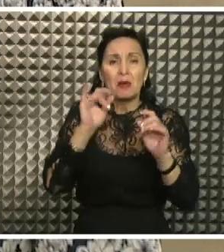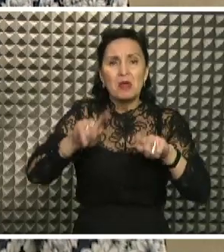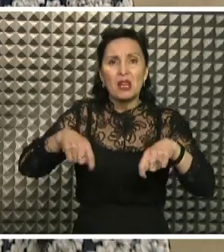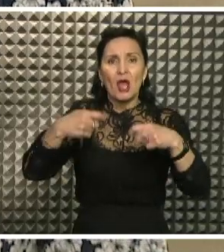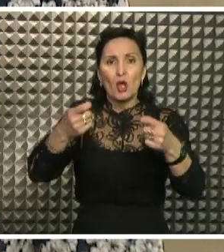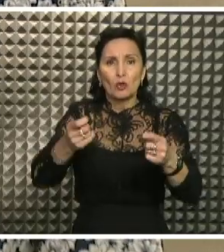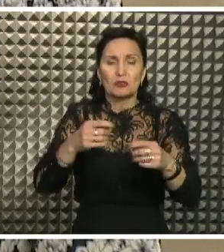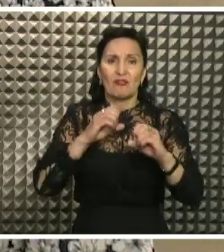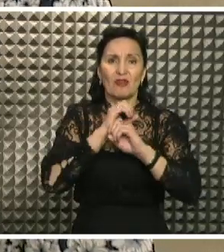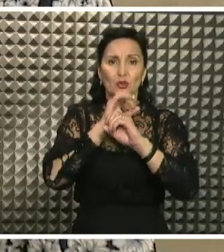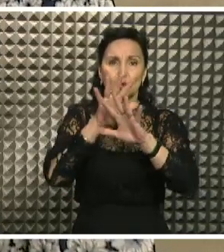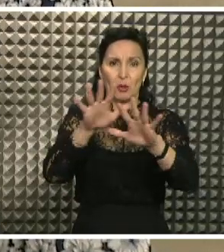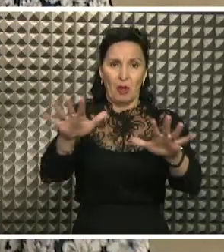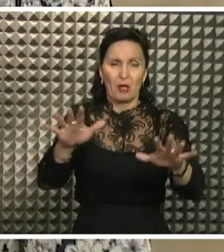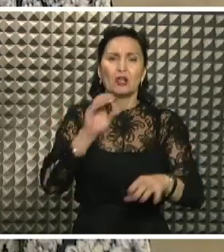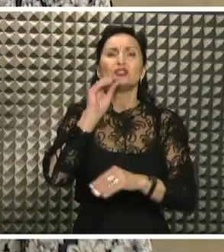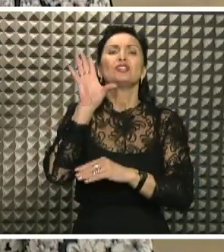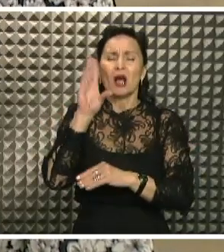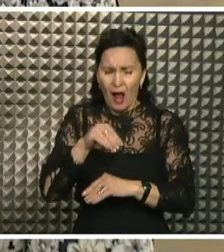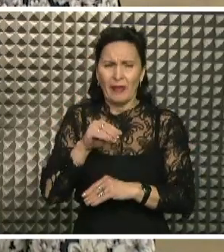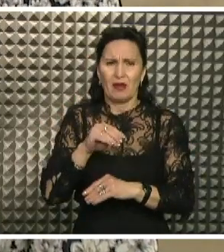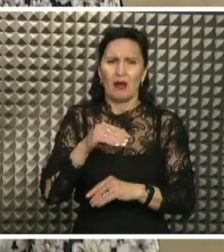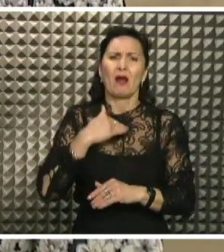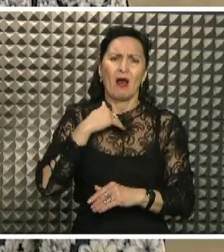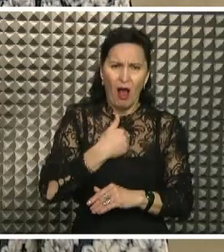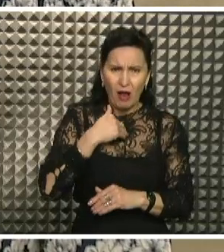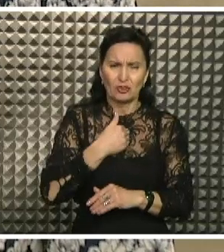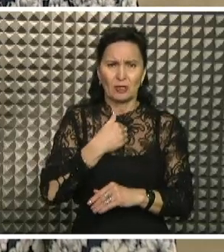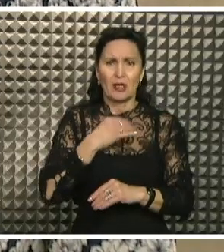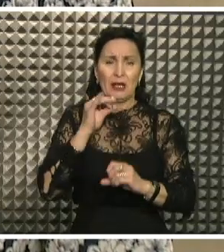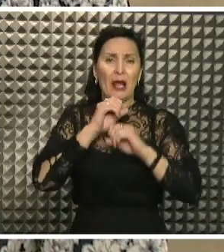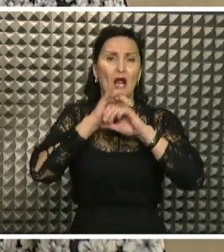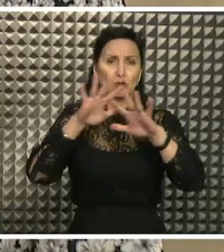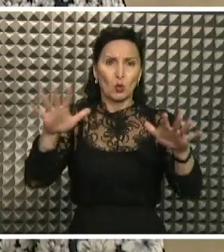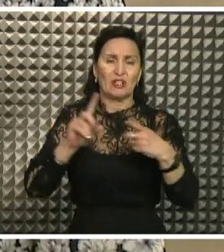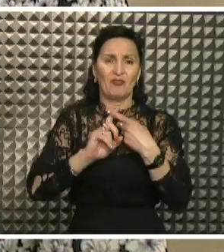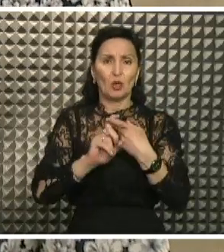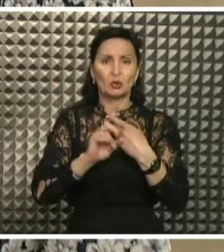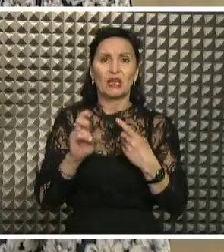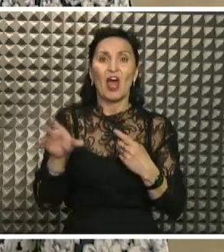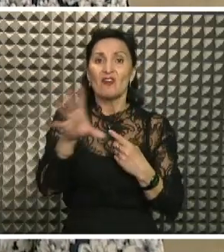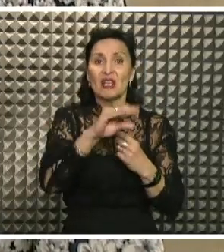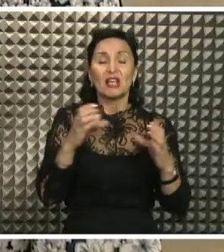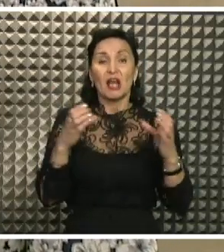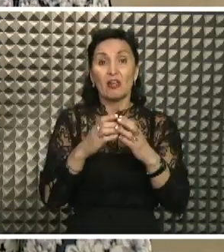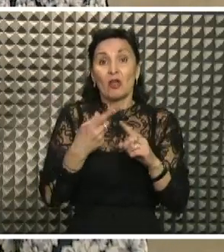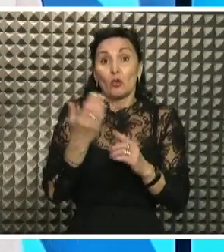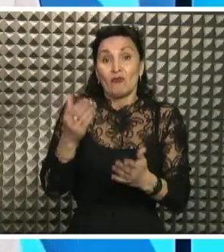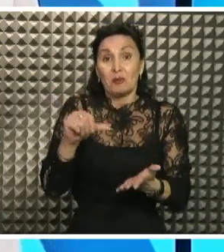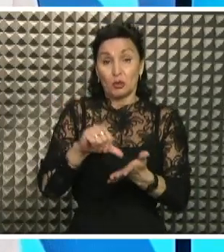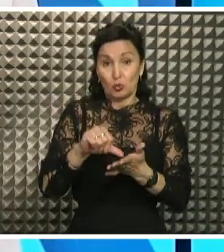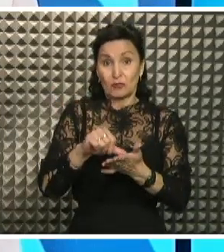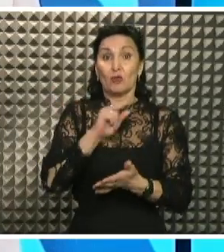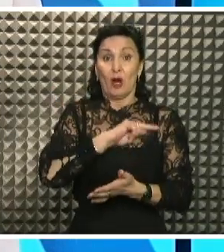передается воздушно-капельным путем. Чихание, кашель как раз разносит вирусы на весь коллектив, в котором вы